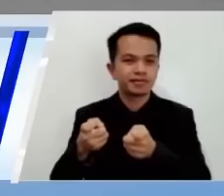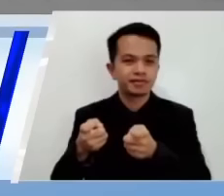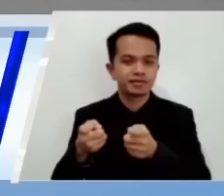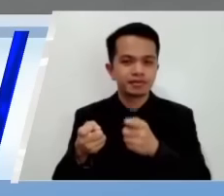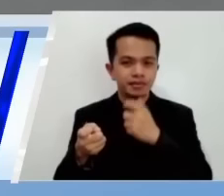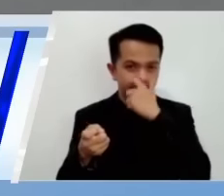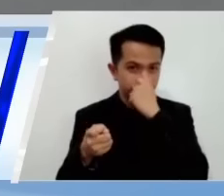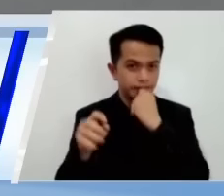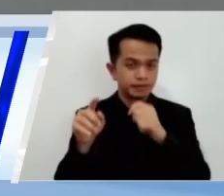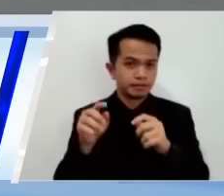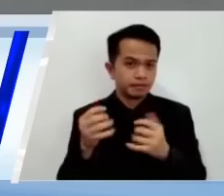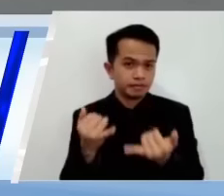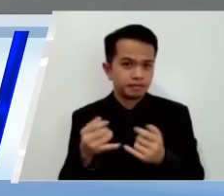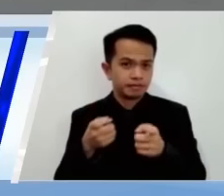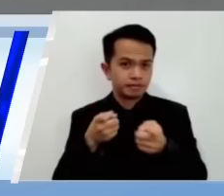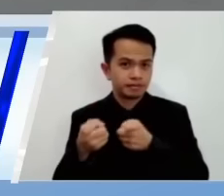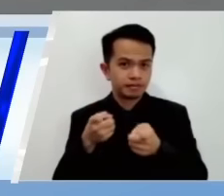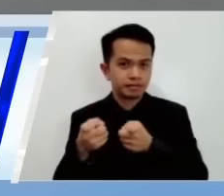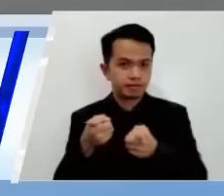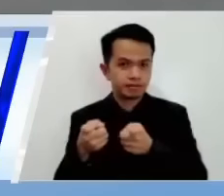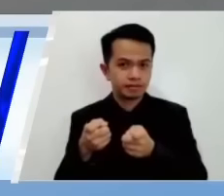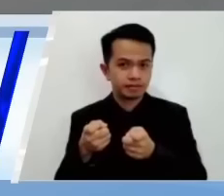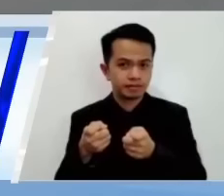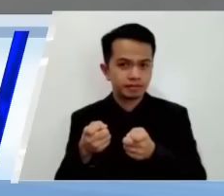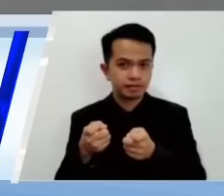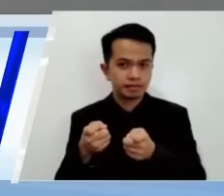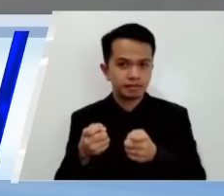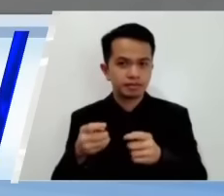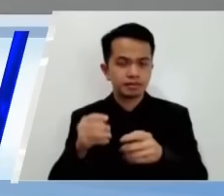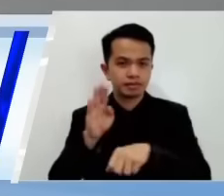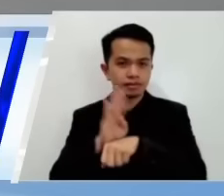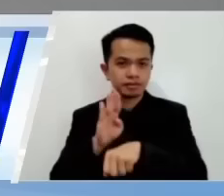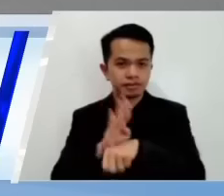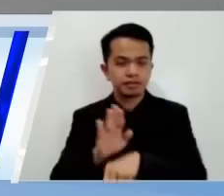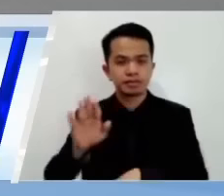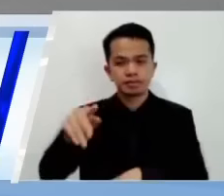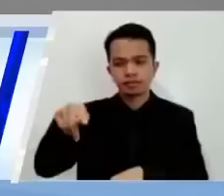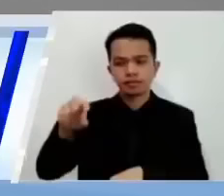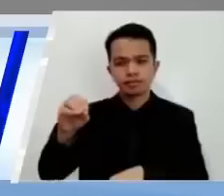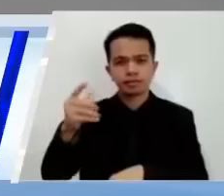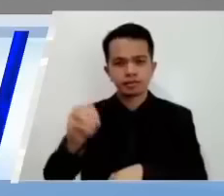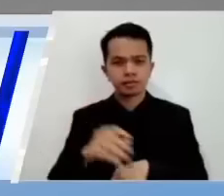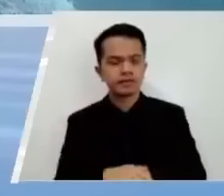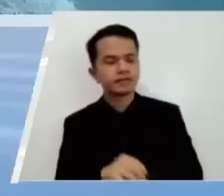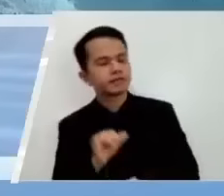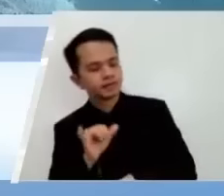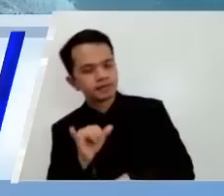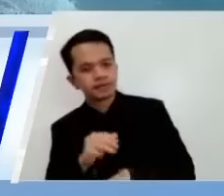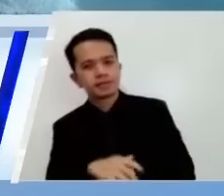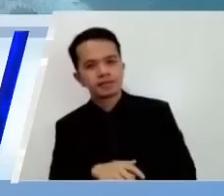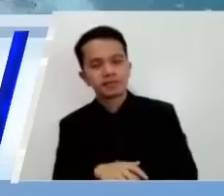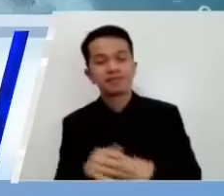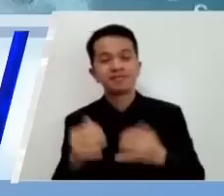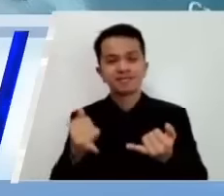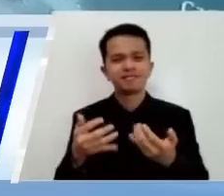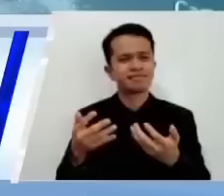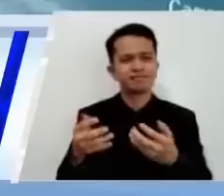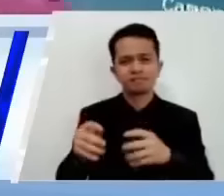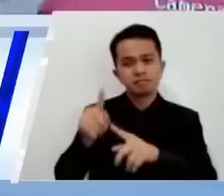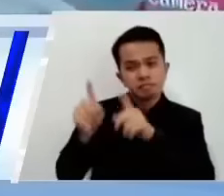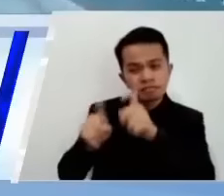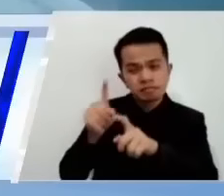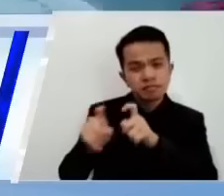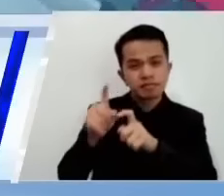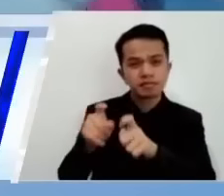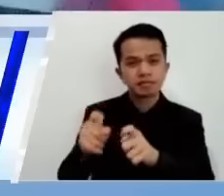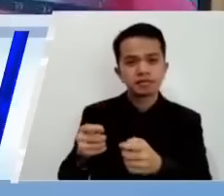nagmamanage ng negosyo ng Pogo rin sa lugar mo. Opo. Kahit maraming itinama at nilinaw sa kanyang pagharap sa